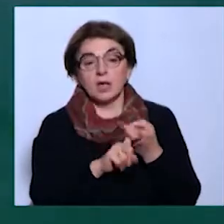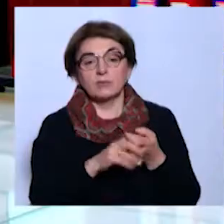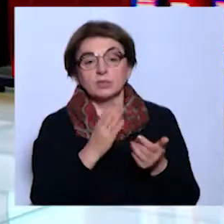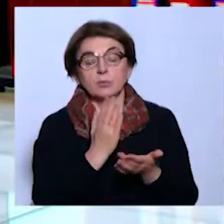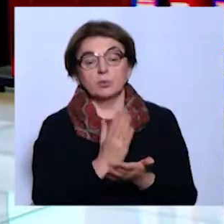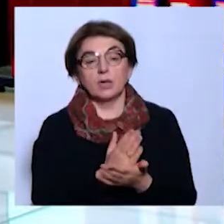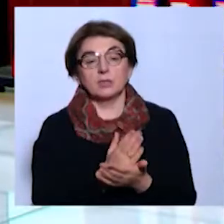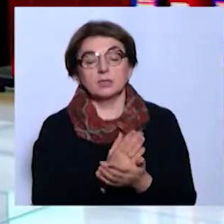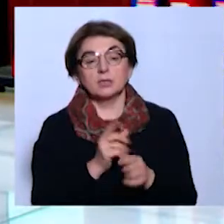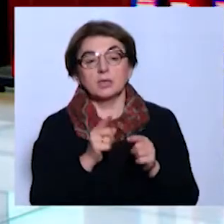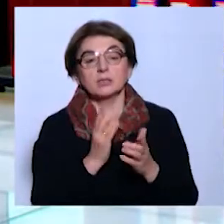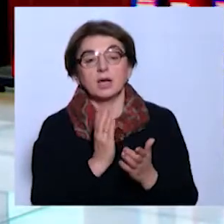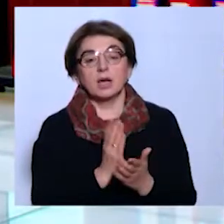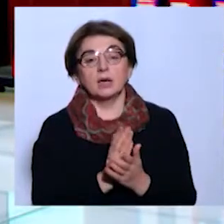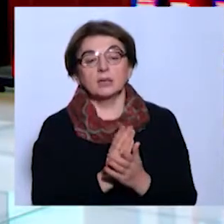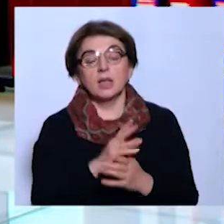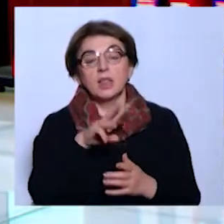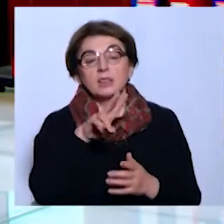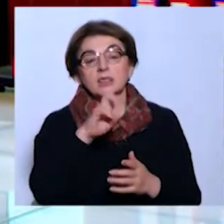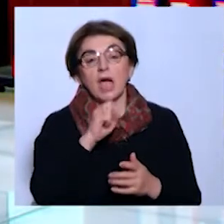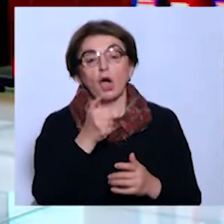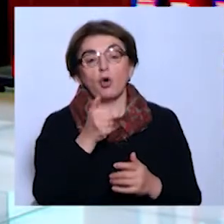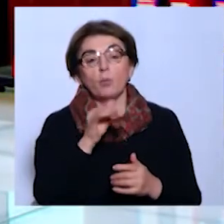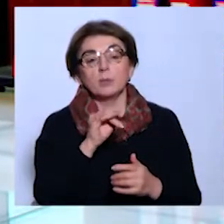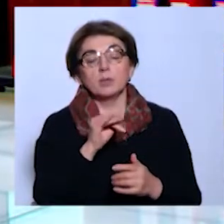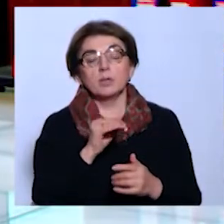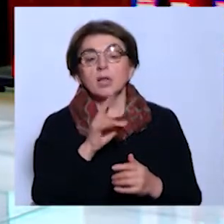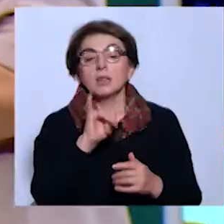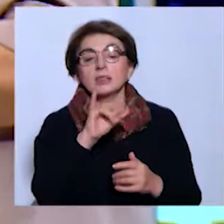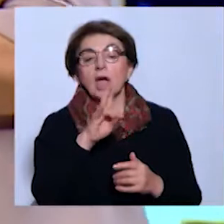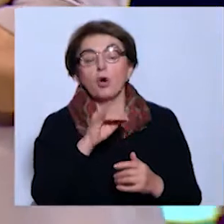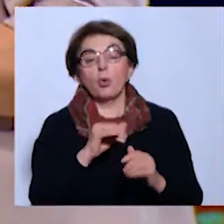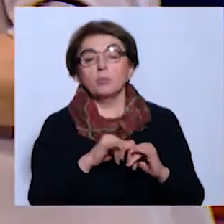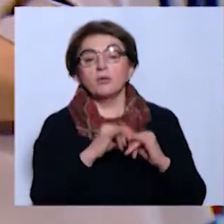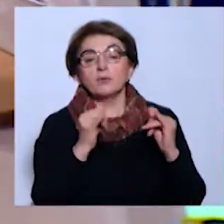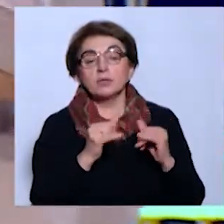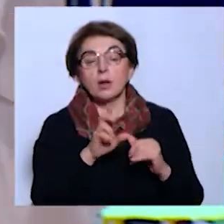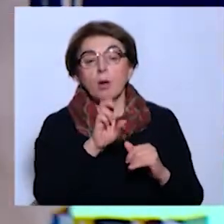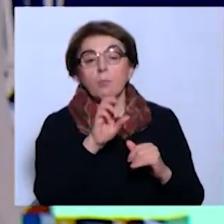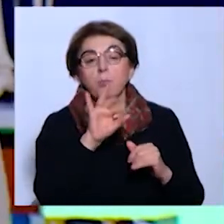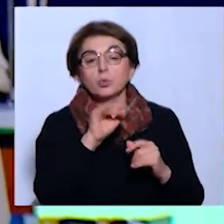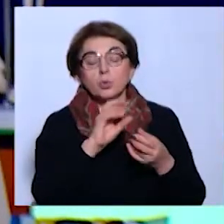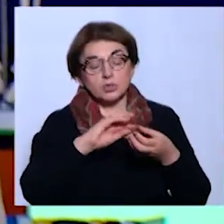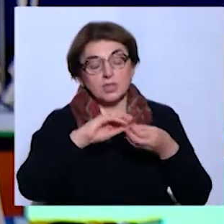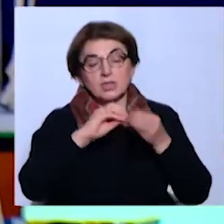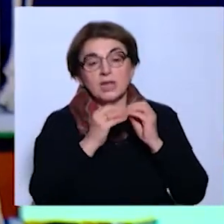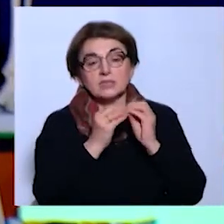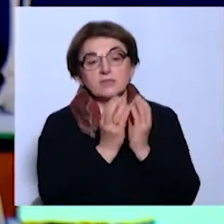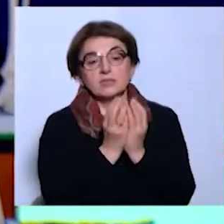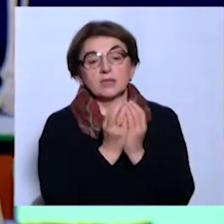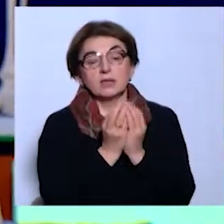დაკავშირებული, არის ნაყოფი. ნაყოფი ვითარდება ბუტკოს ნასკვისგან.